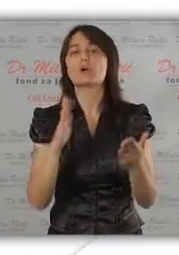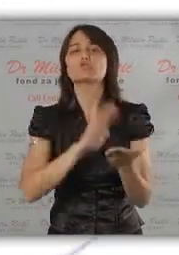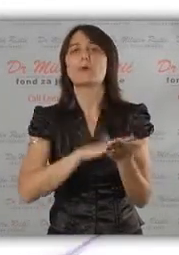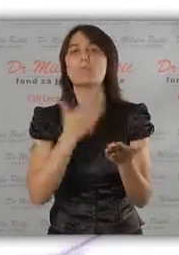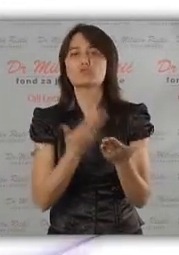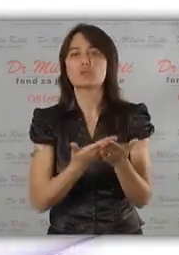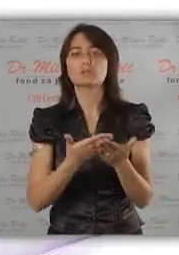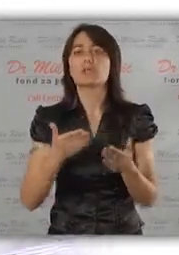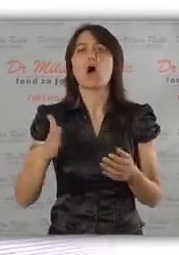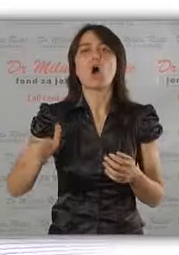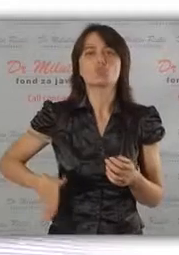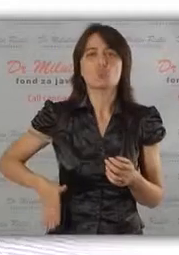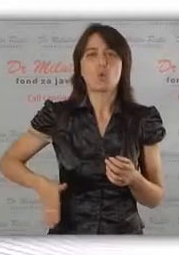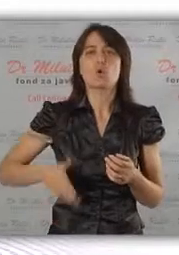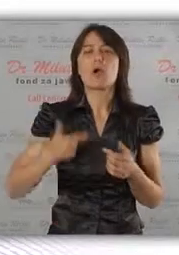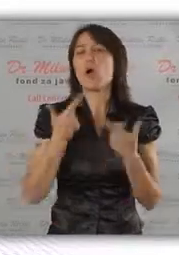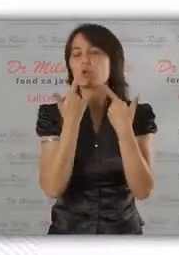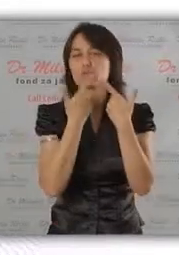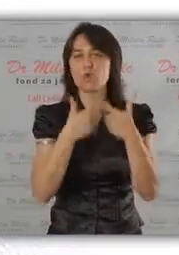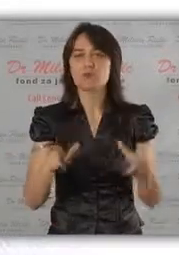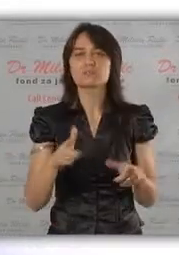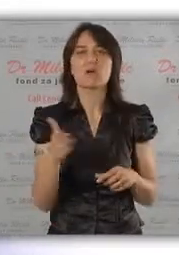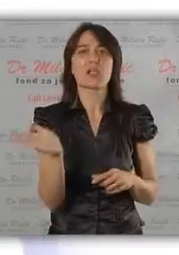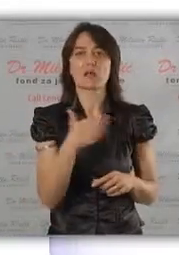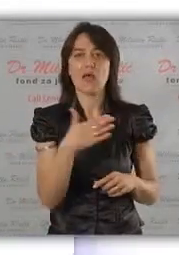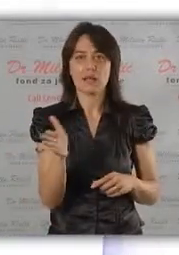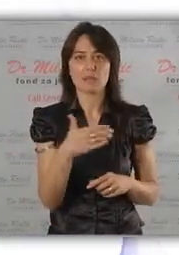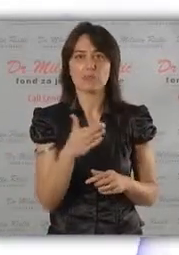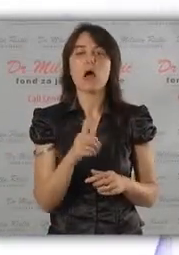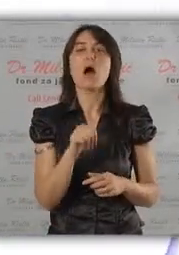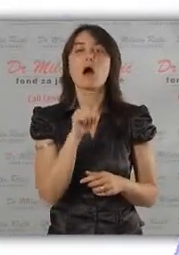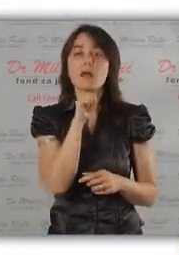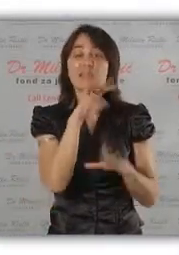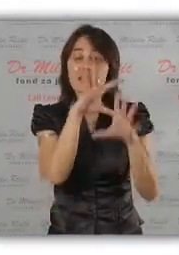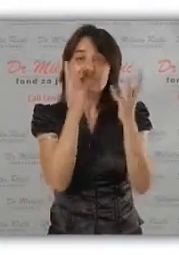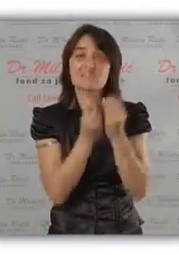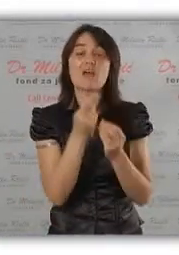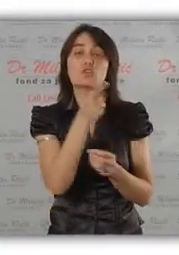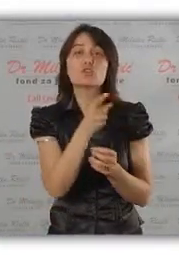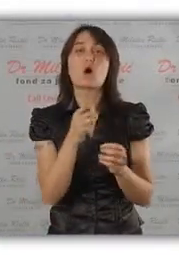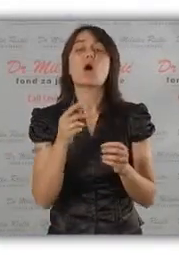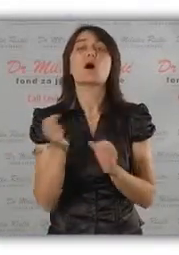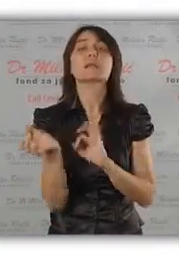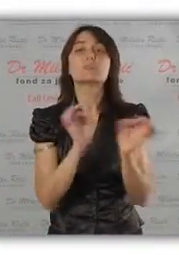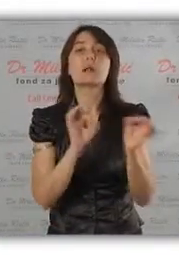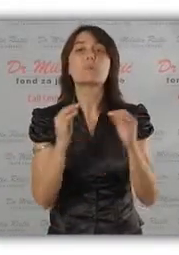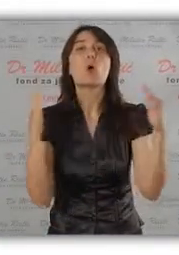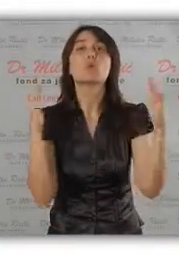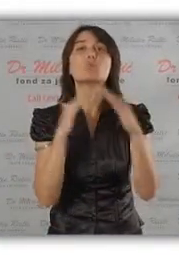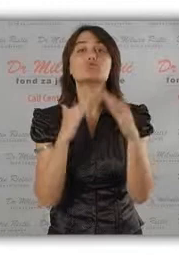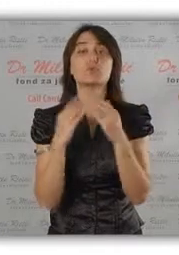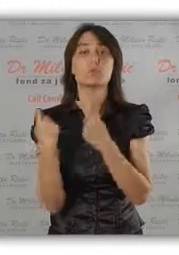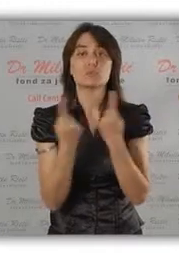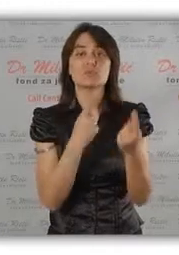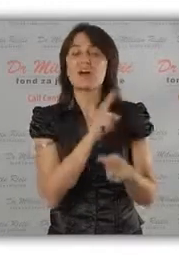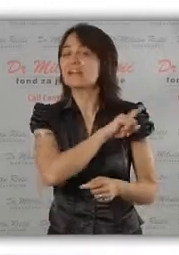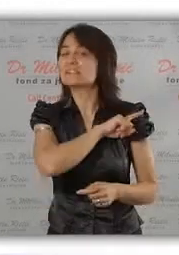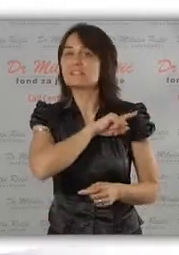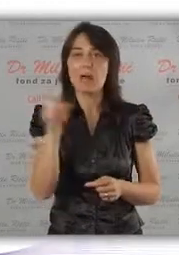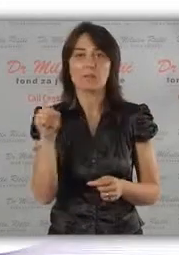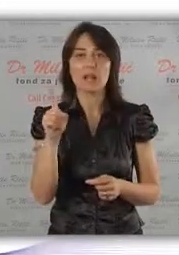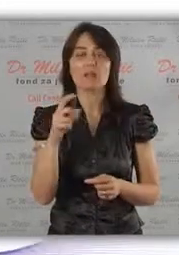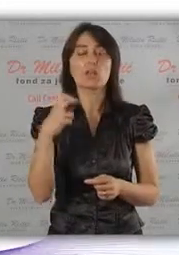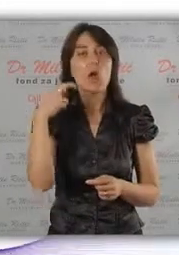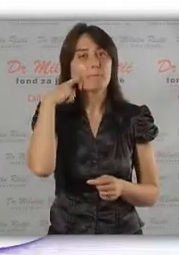u kućnim uslovima, znači domaća pečenica, šunka, dozvoljene su ribe i sve to pripremljeno znači